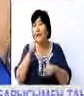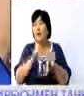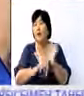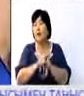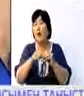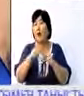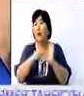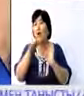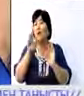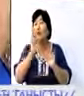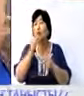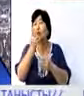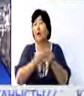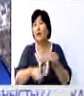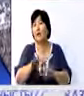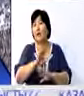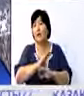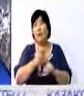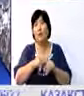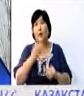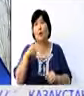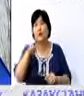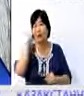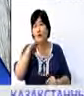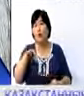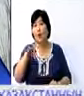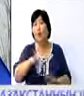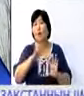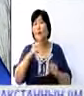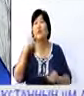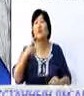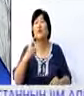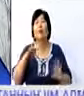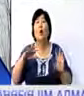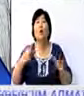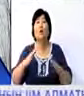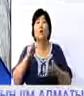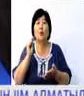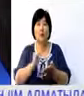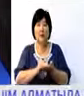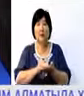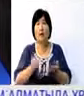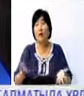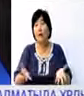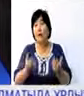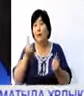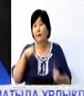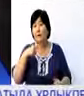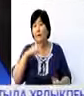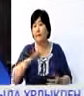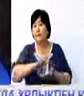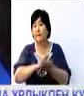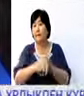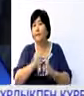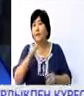өңірімізде 16 адам суға кетіп қаза тапқан. Бір ғана шілде айының өзінде облыс көлемінде 21 оқыс оқиға тіркелген. Құтқарушылардың айтуынша болған жағдайдың